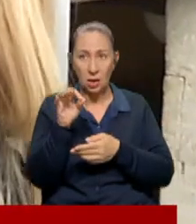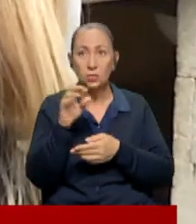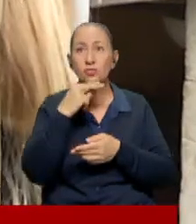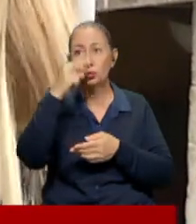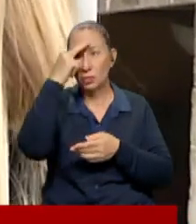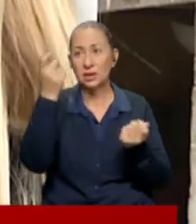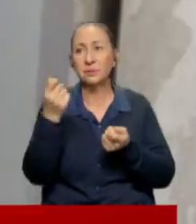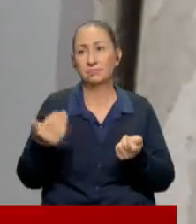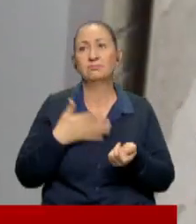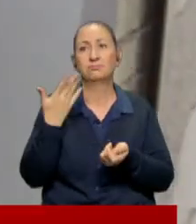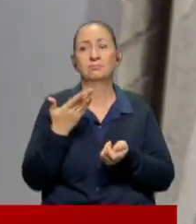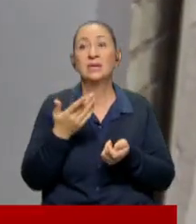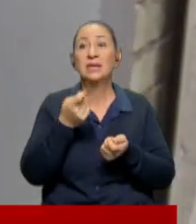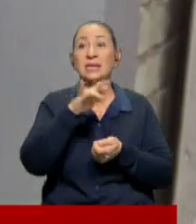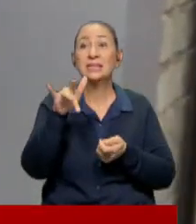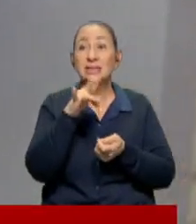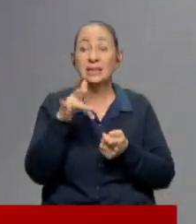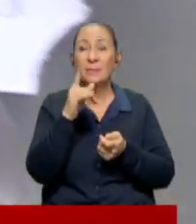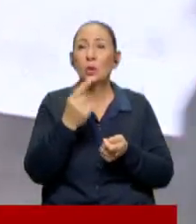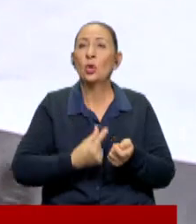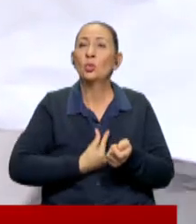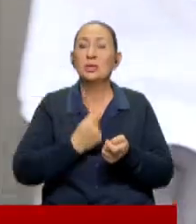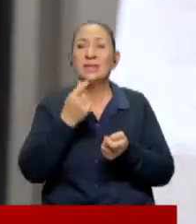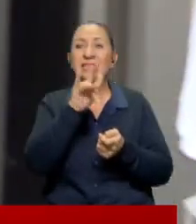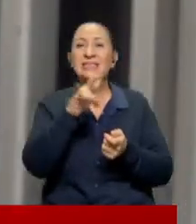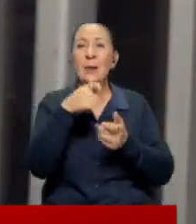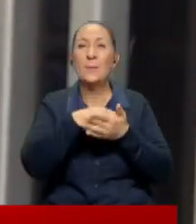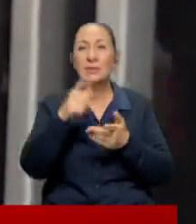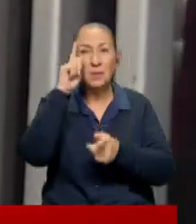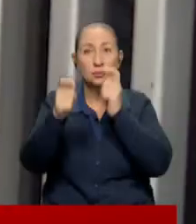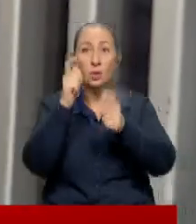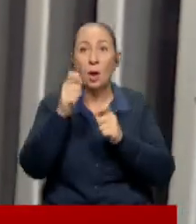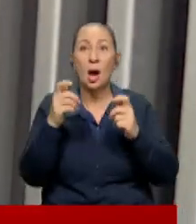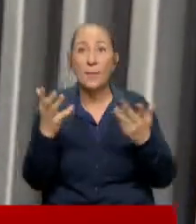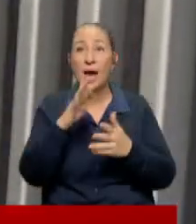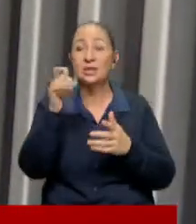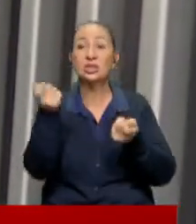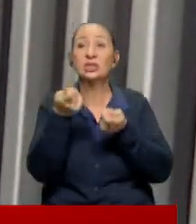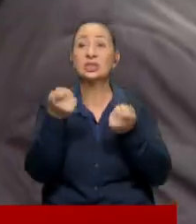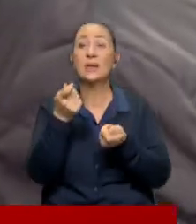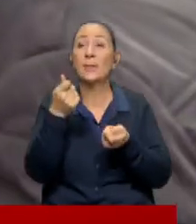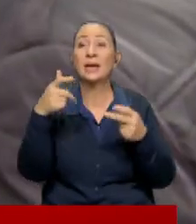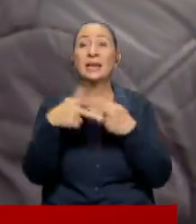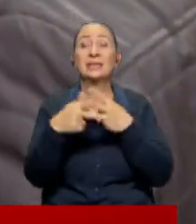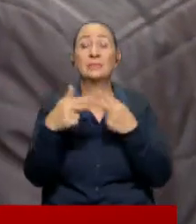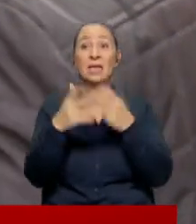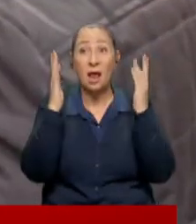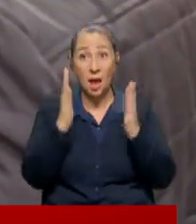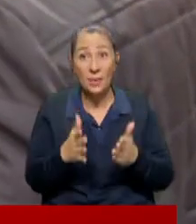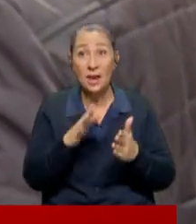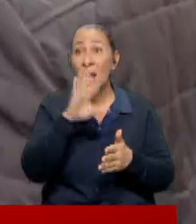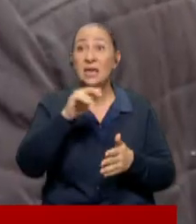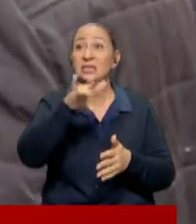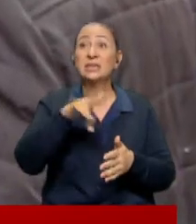cuma günü çıkmıştım. İşsizler bir umut işsizlik maaşı için başvuruyor ama her çalışandan para kesilmesine rağmen